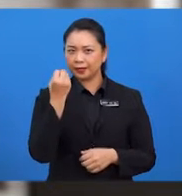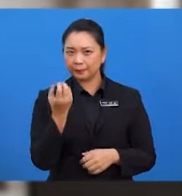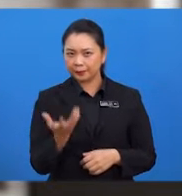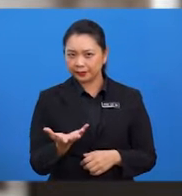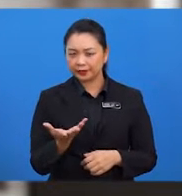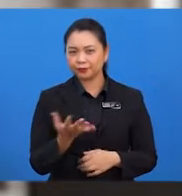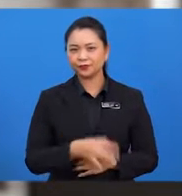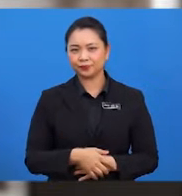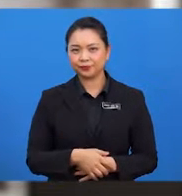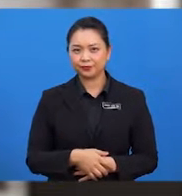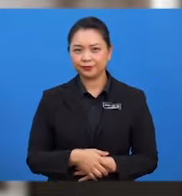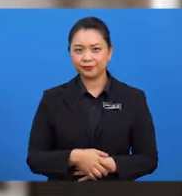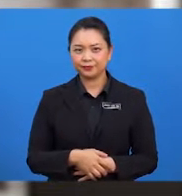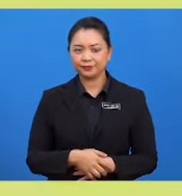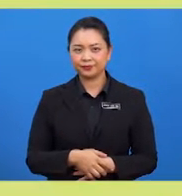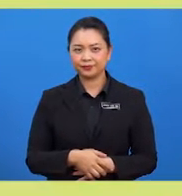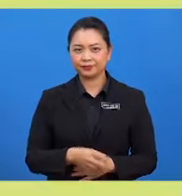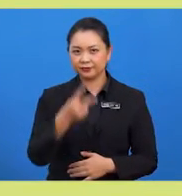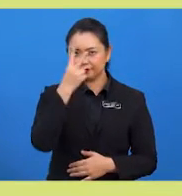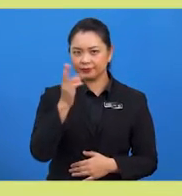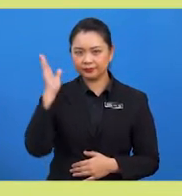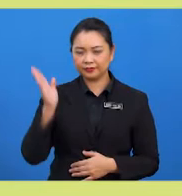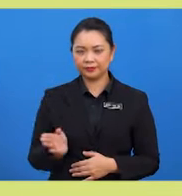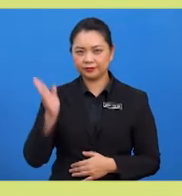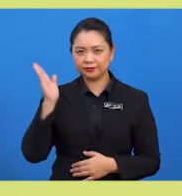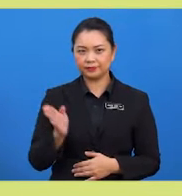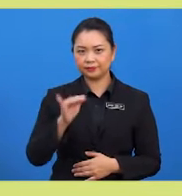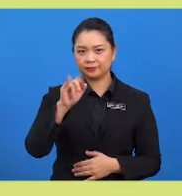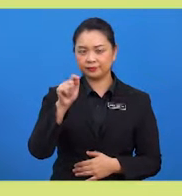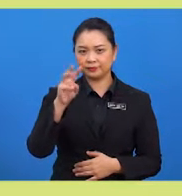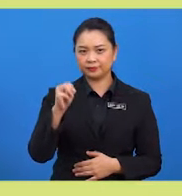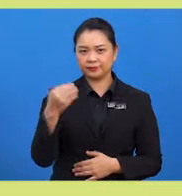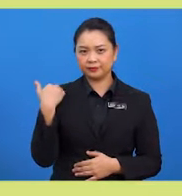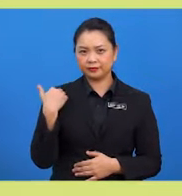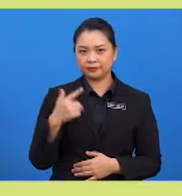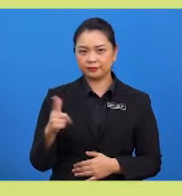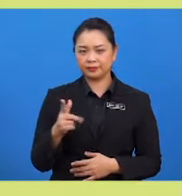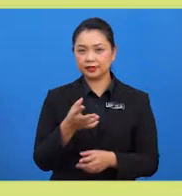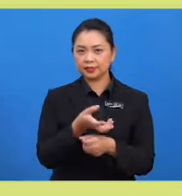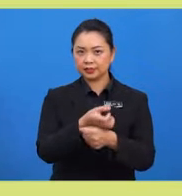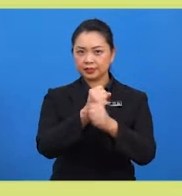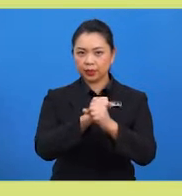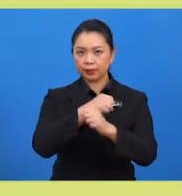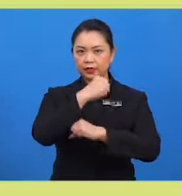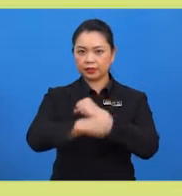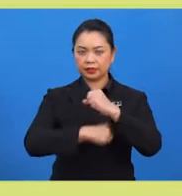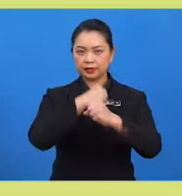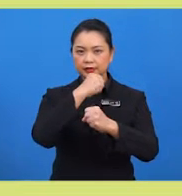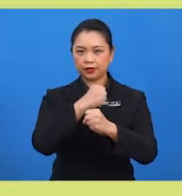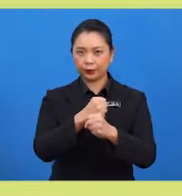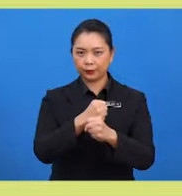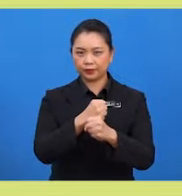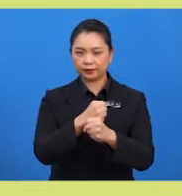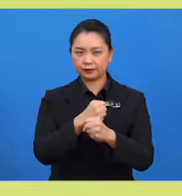berapa item pelarasan? Item pelarasan yang diambil kira ialah sewa tahunan